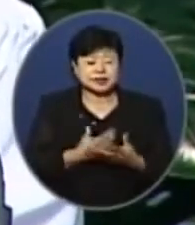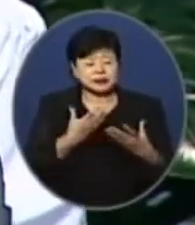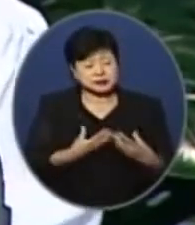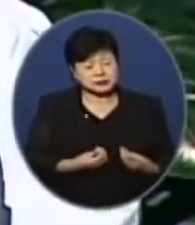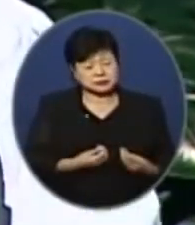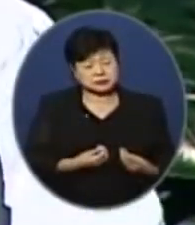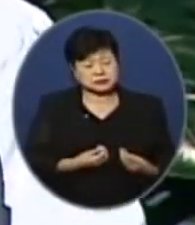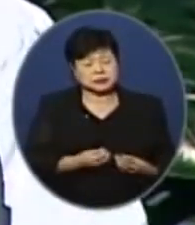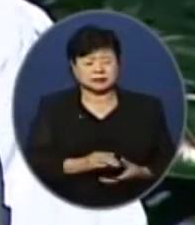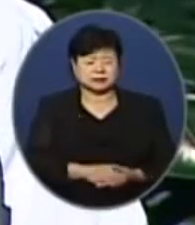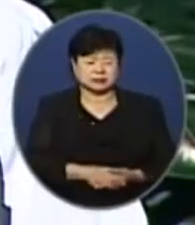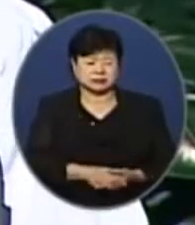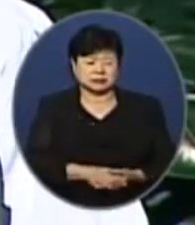낙심하여